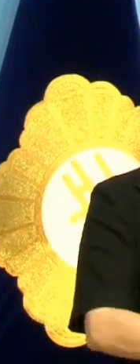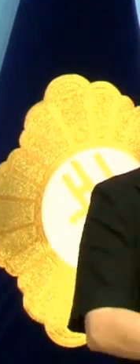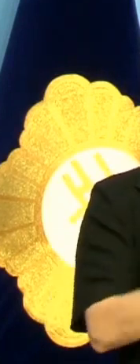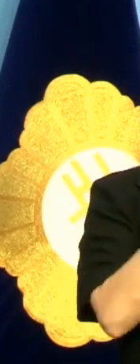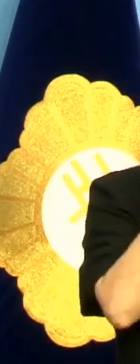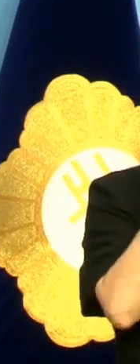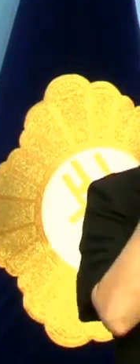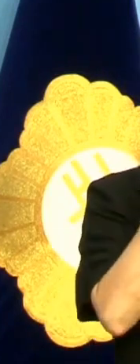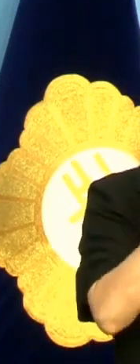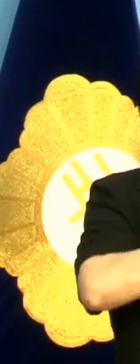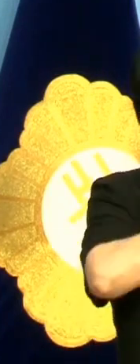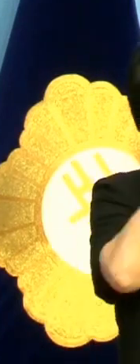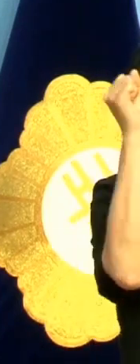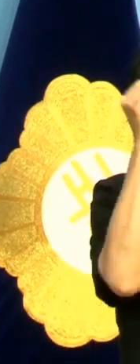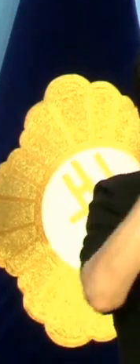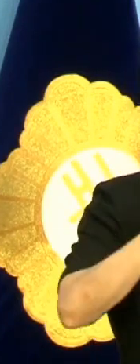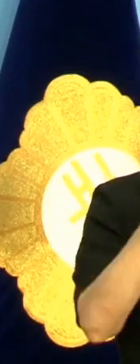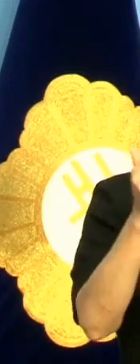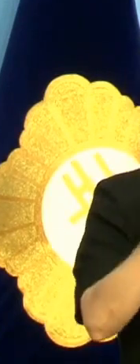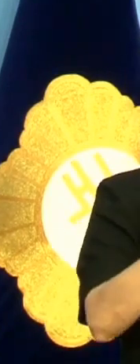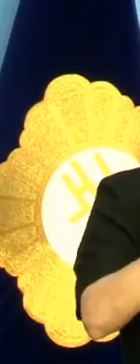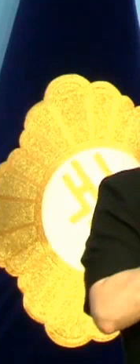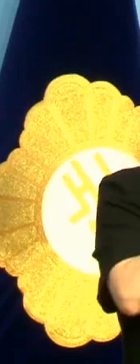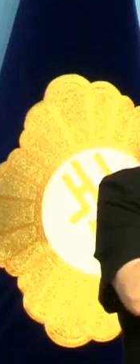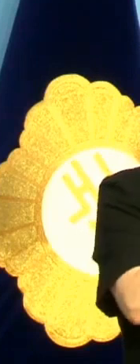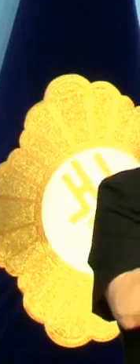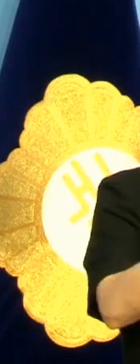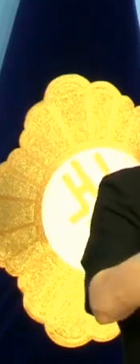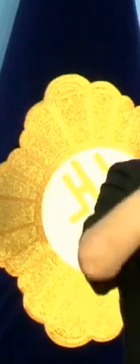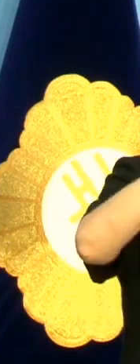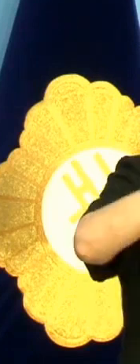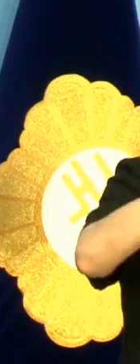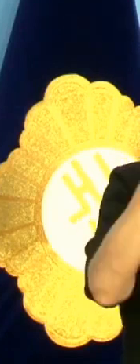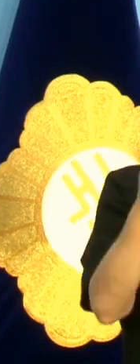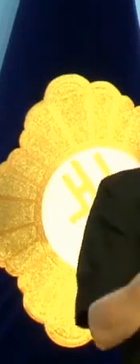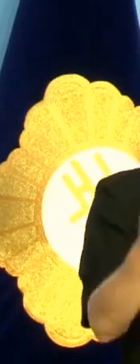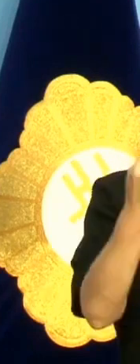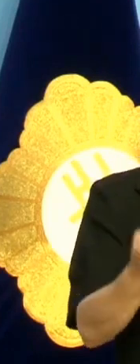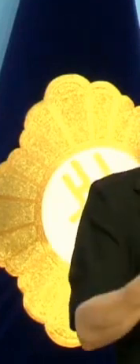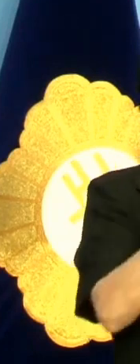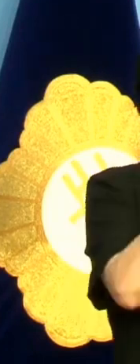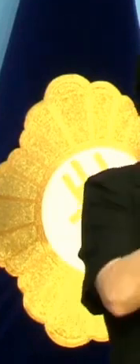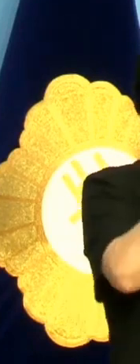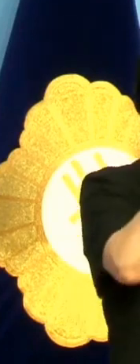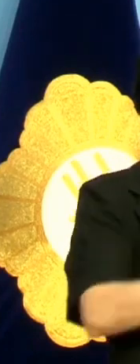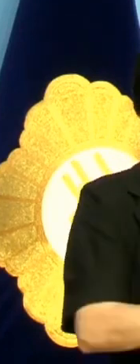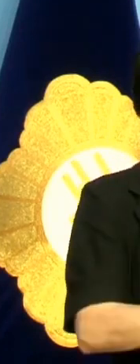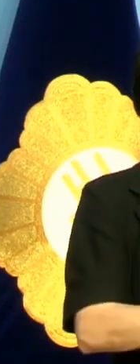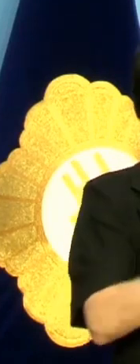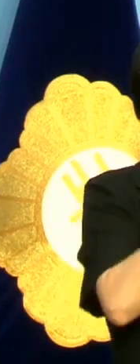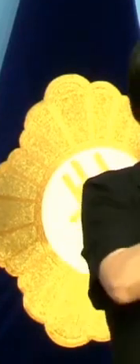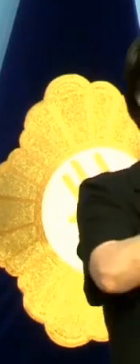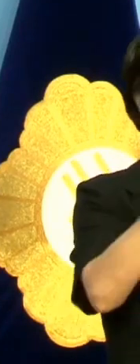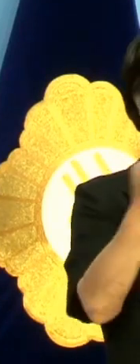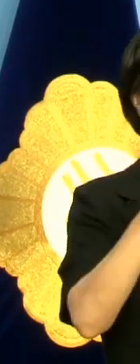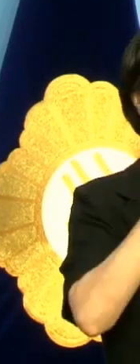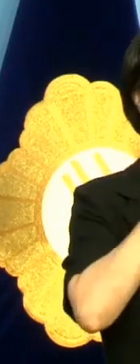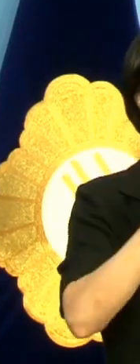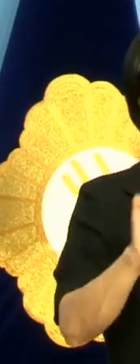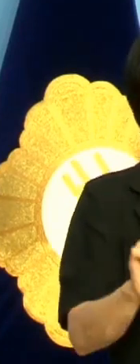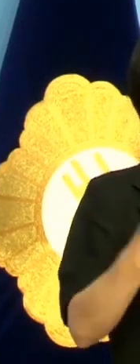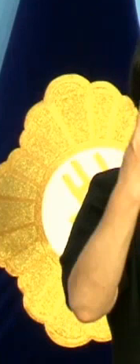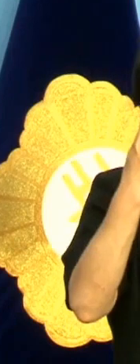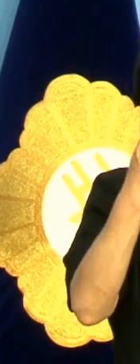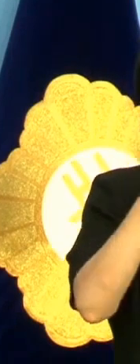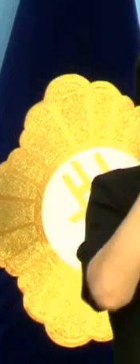당선된 의원들의 경우에는 후부 십자 시절과 비디오의 재산 내역이 나 금액이 바뀌어서 도 원인을